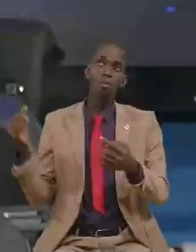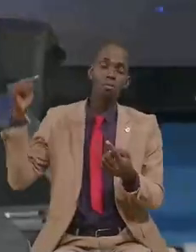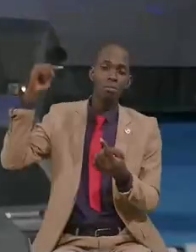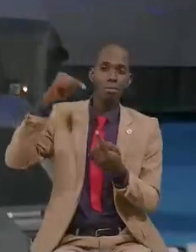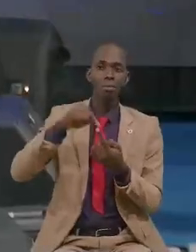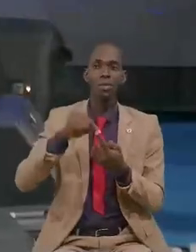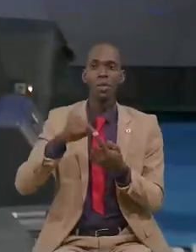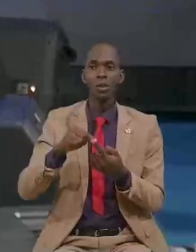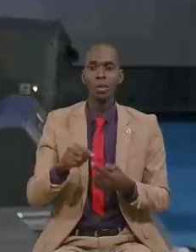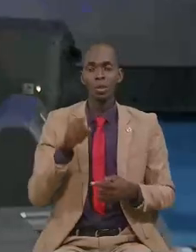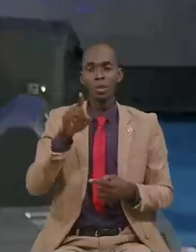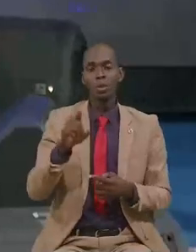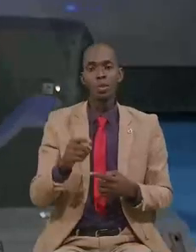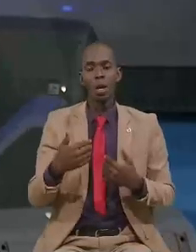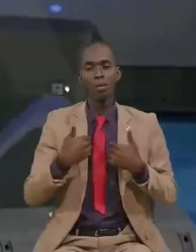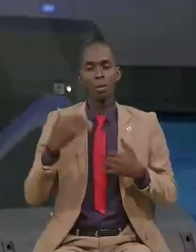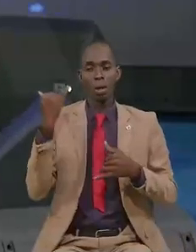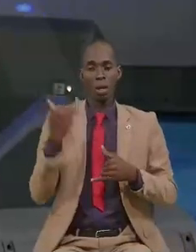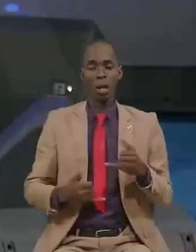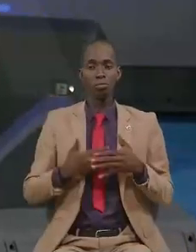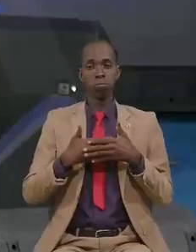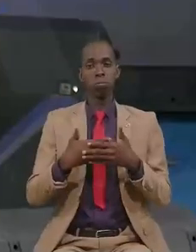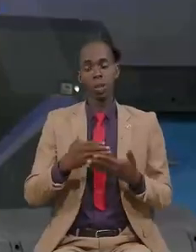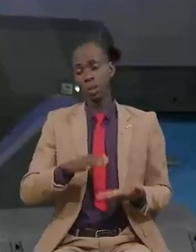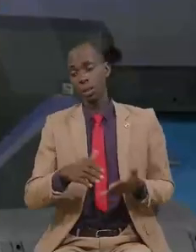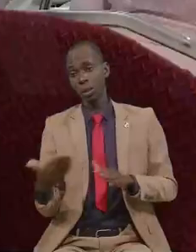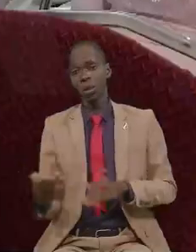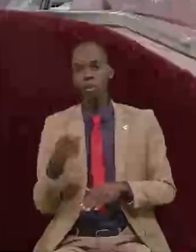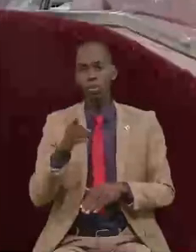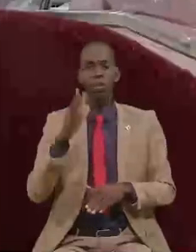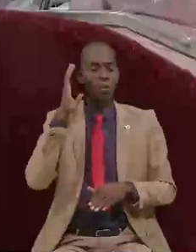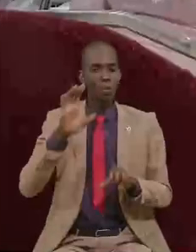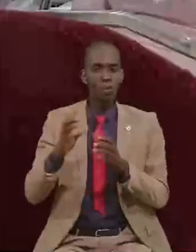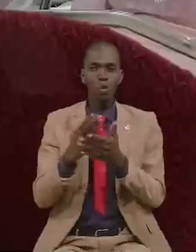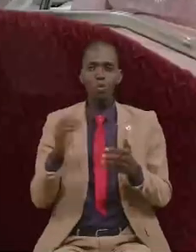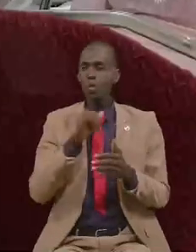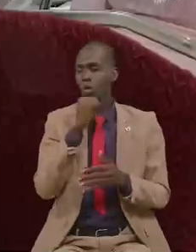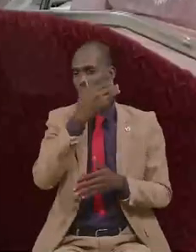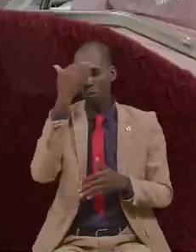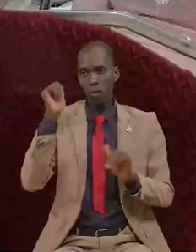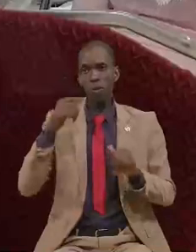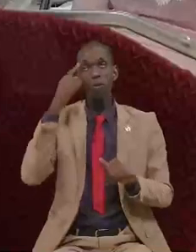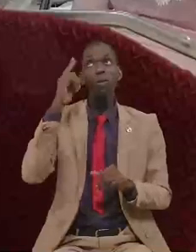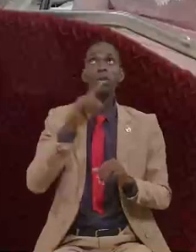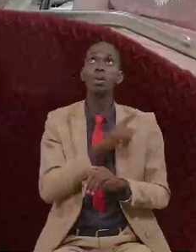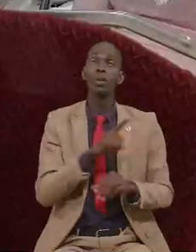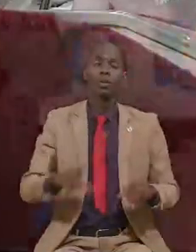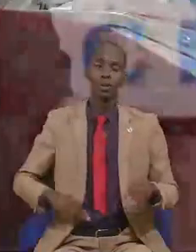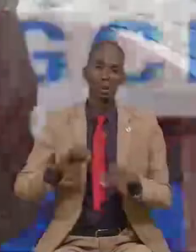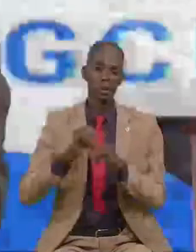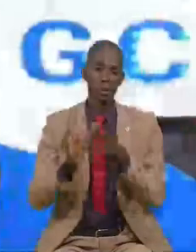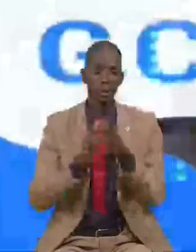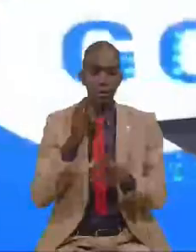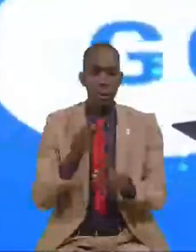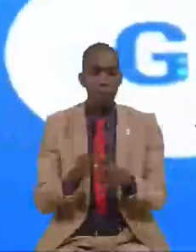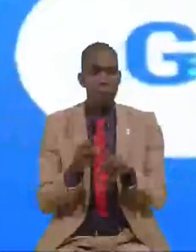jusqu'à ce que tu prennes ton dernier souffle, tu feras quelque chose d'inoubliable. Mais vous savez, il